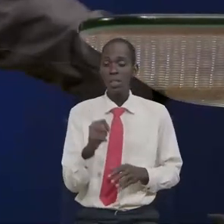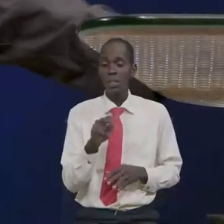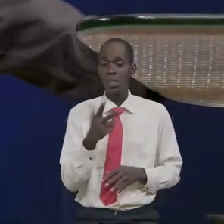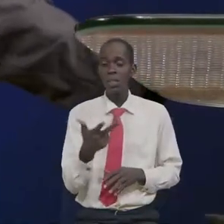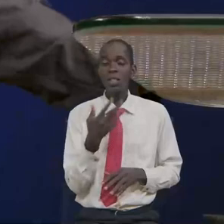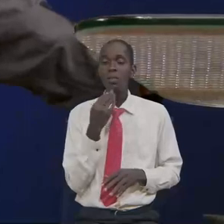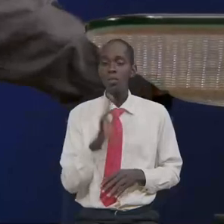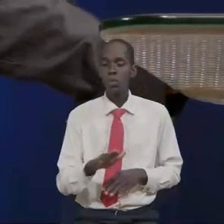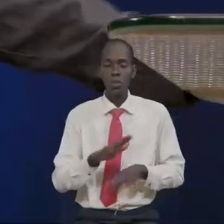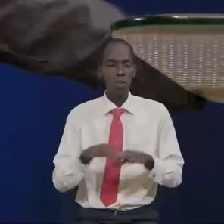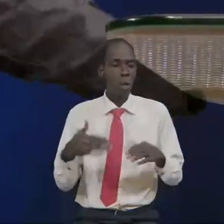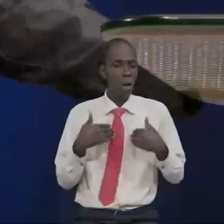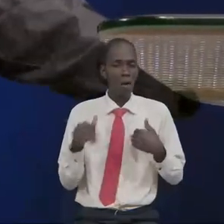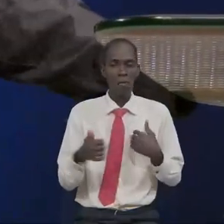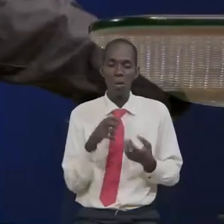est que